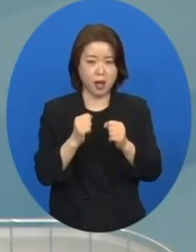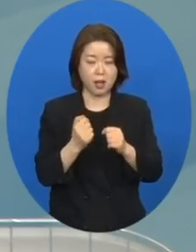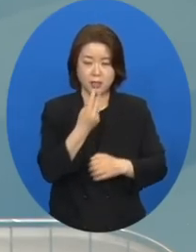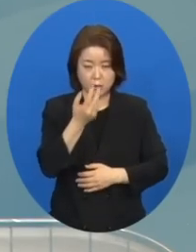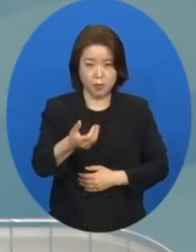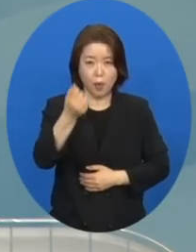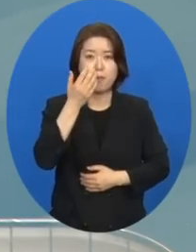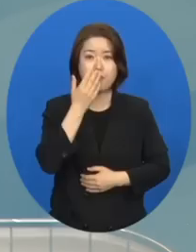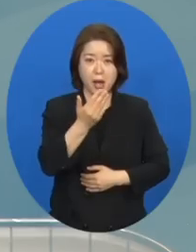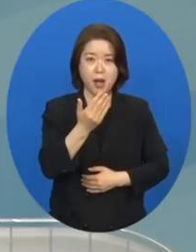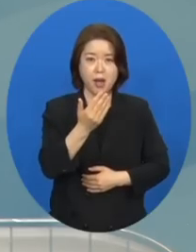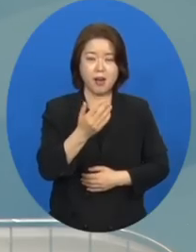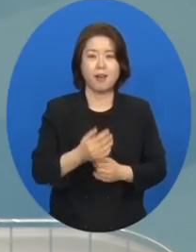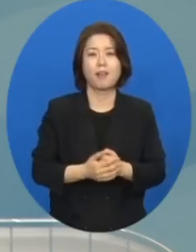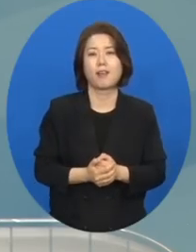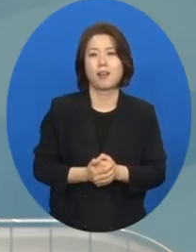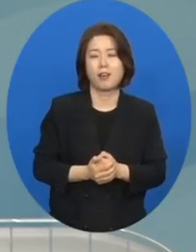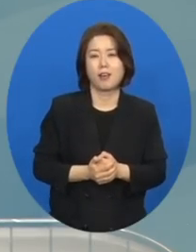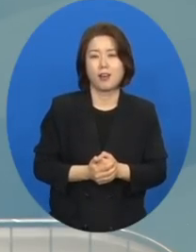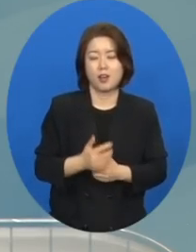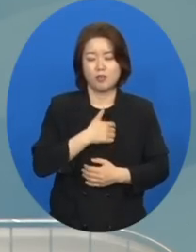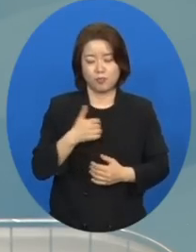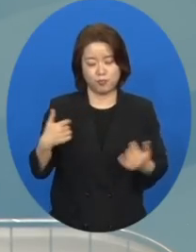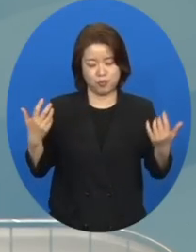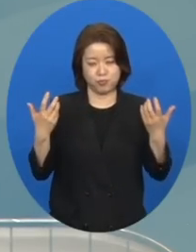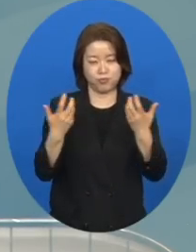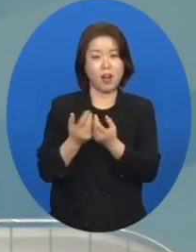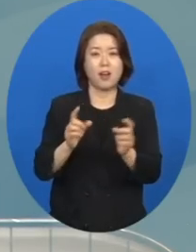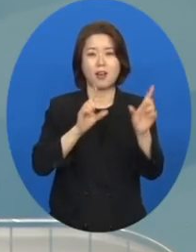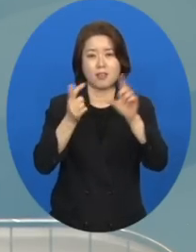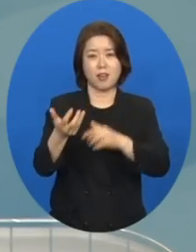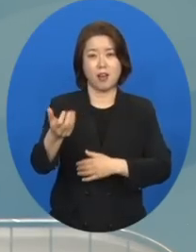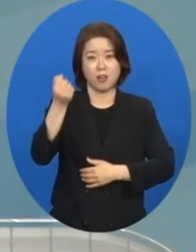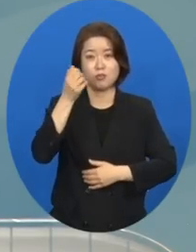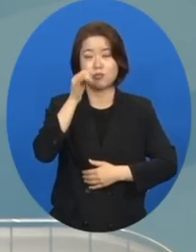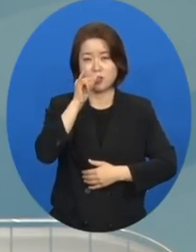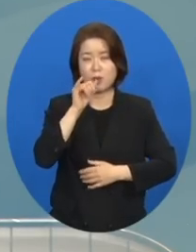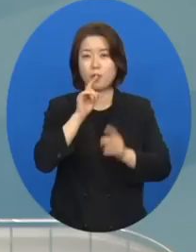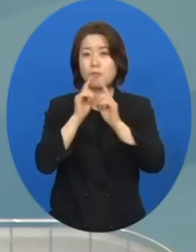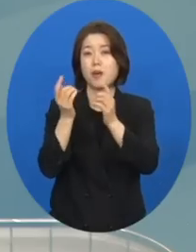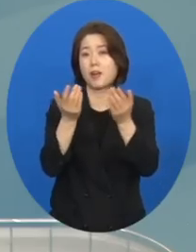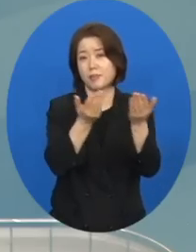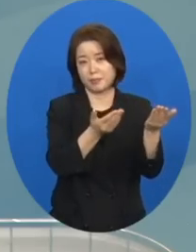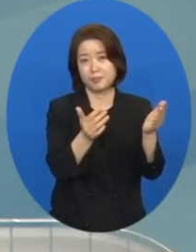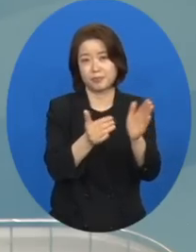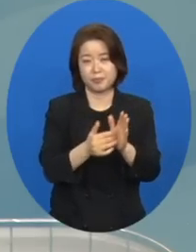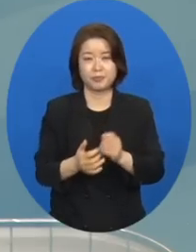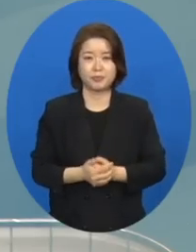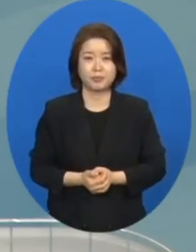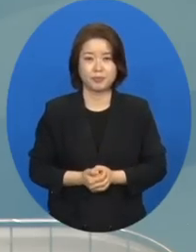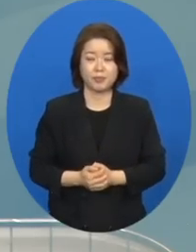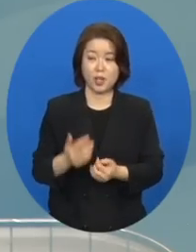얻을 수 얻을 수 있어 풍성한 삶을 누릴 수 있다 라고 말씀하는 거예요 여러분 줄루 에 다른 소 맘이